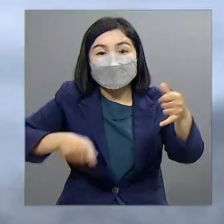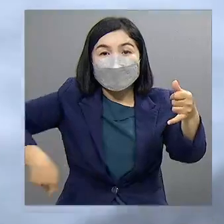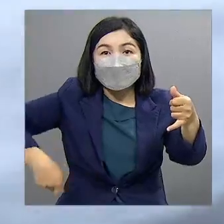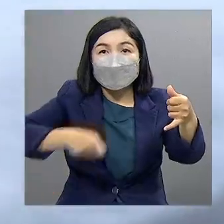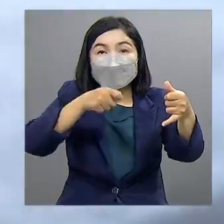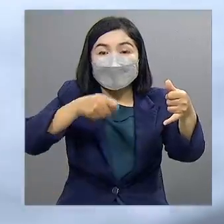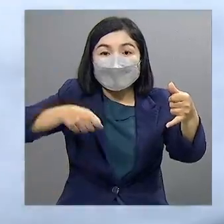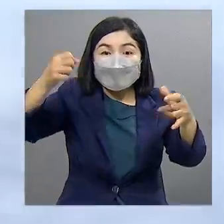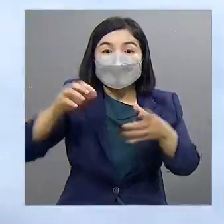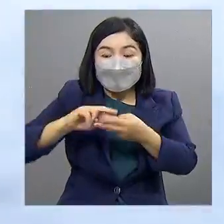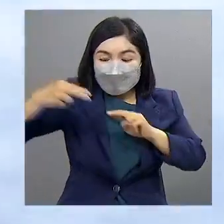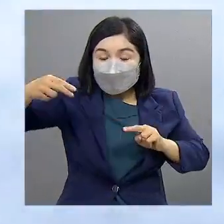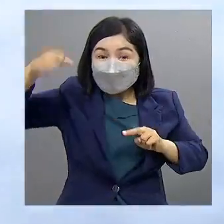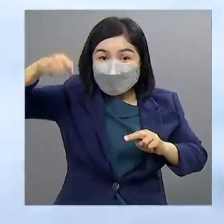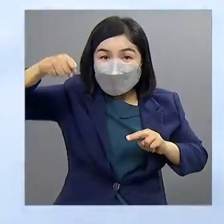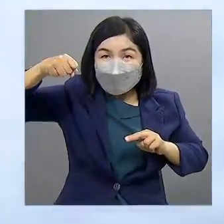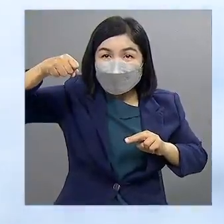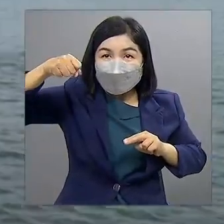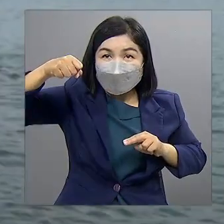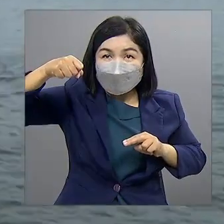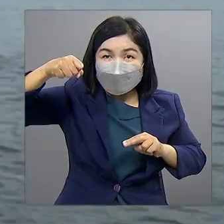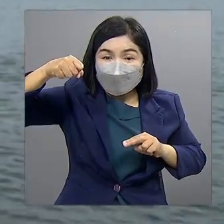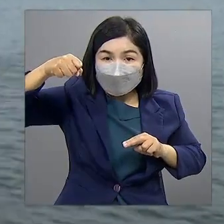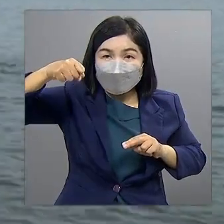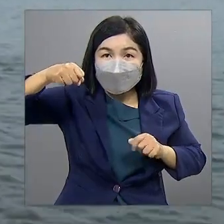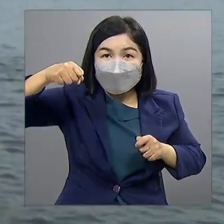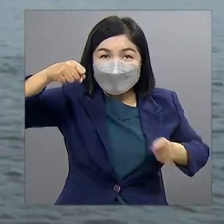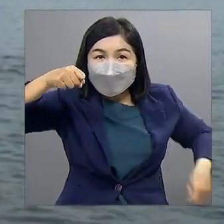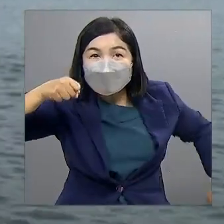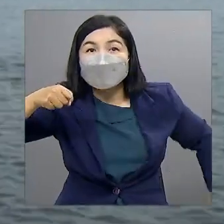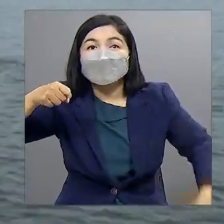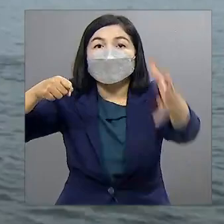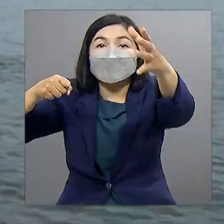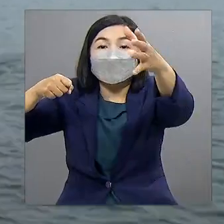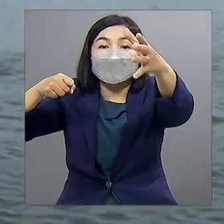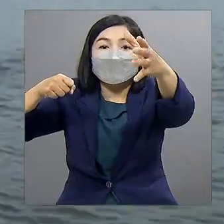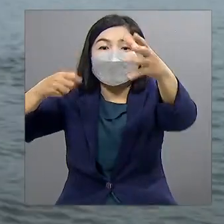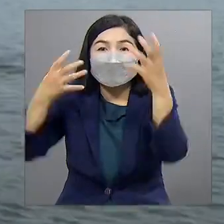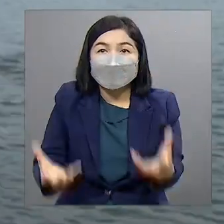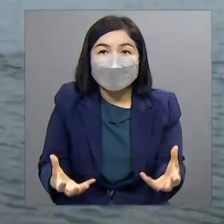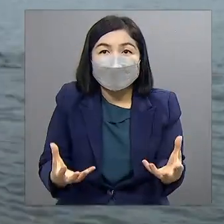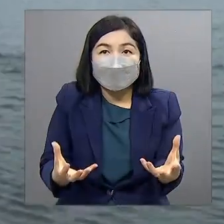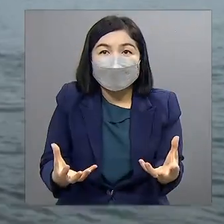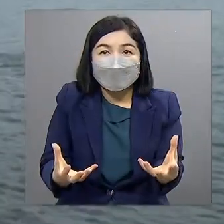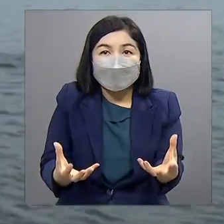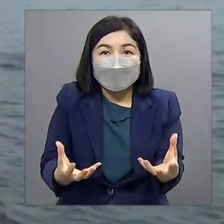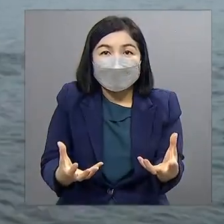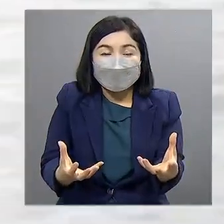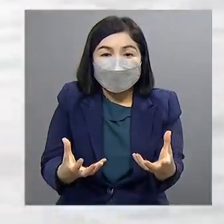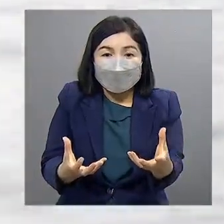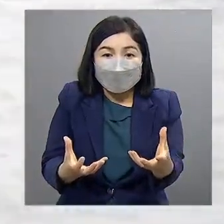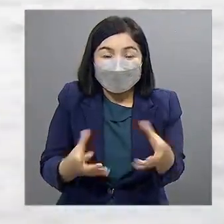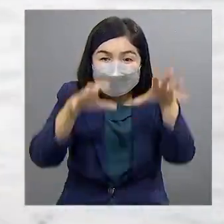คะ ไม่ต้องแกะแค่นี้นี้เลยครับมือข้างนึงจับปลายไว้แล้วเราก็เหวี่ยงโยนถุงที่มีน้ำหนักมันก็จะโยนถึงเขาเชือกก็จะดึงไปเ